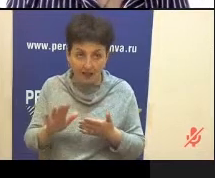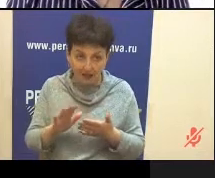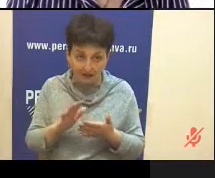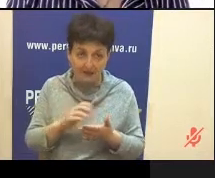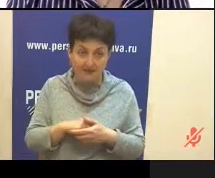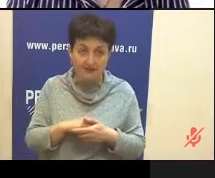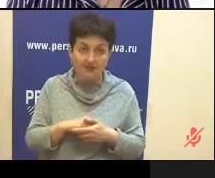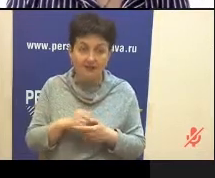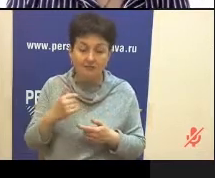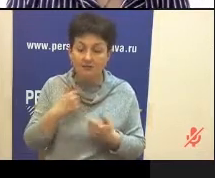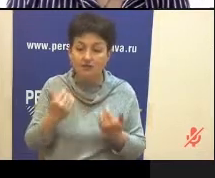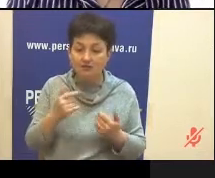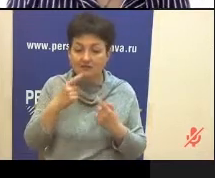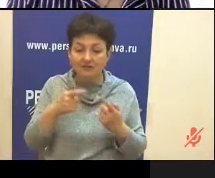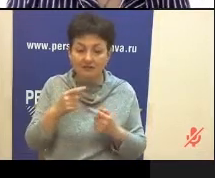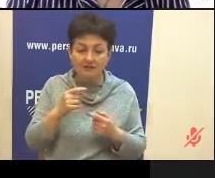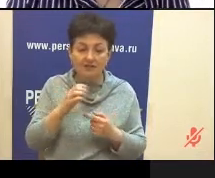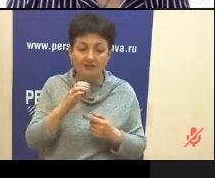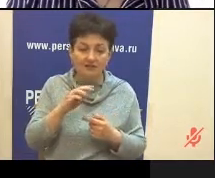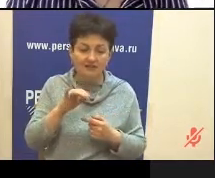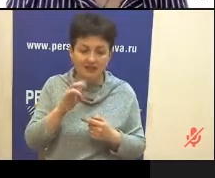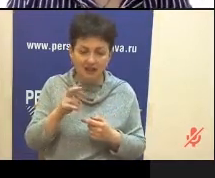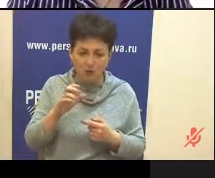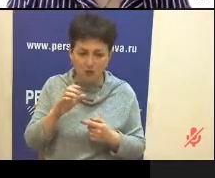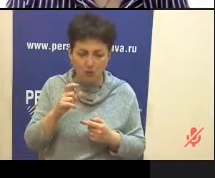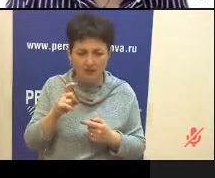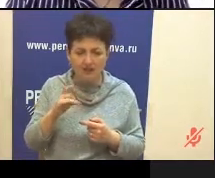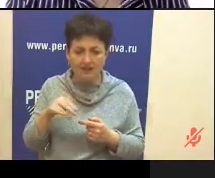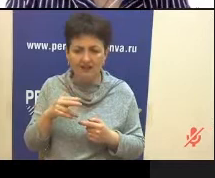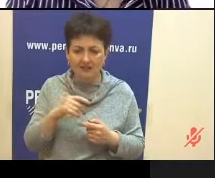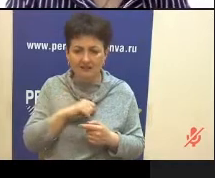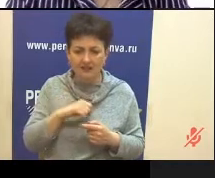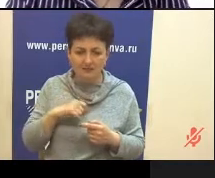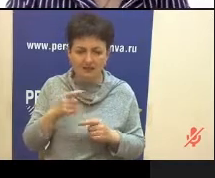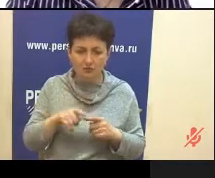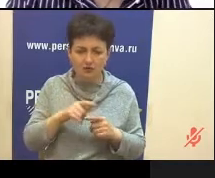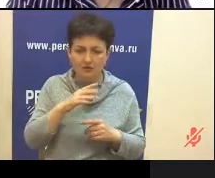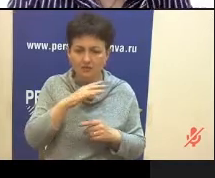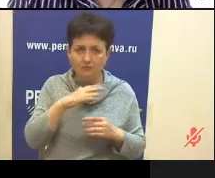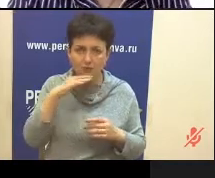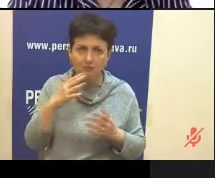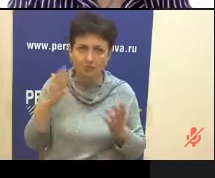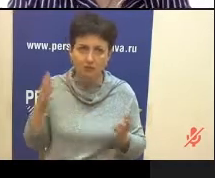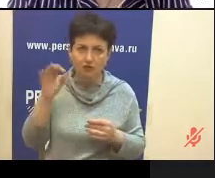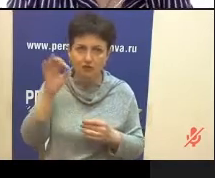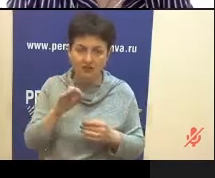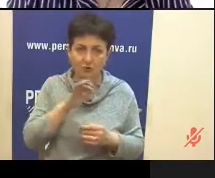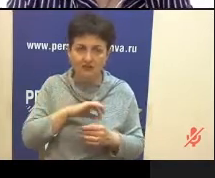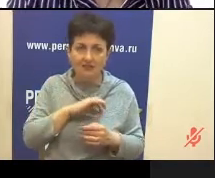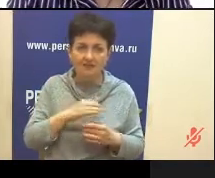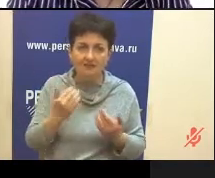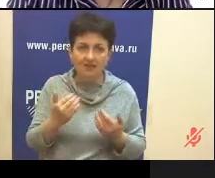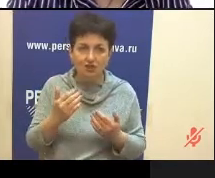бесплатность. Здесь мы говорим про стейкхолдеров. Такое сложное слово, но на самом деле его уже все больше и чаще употребляют